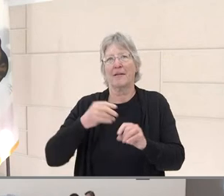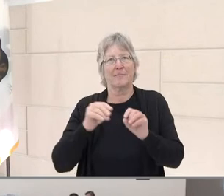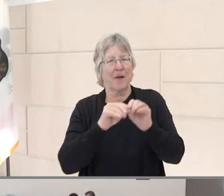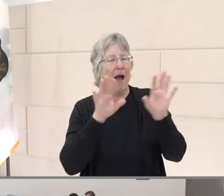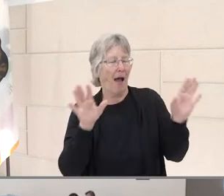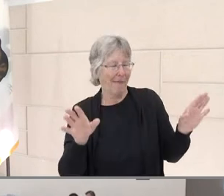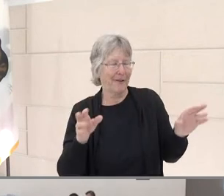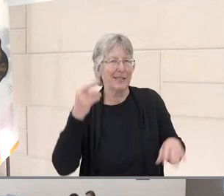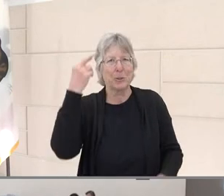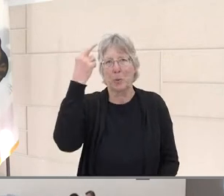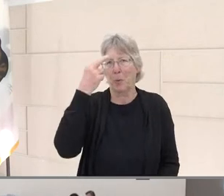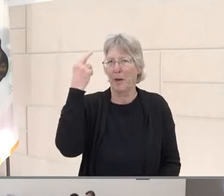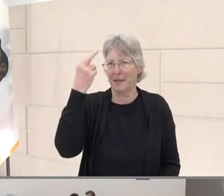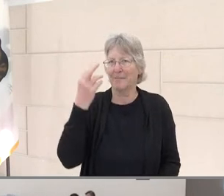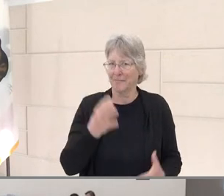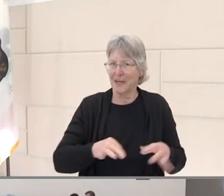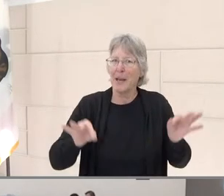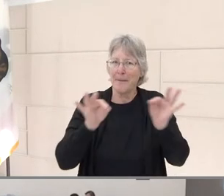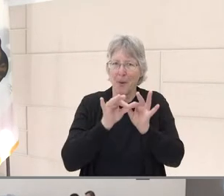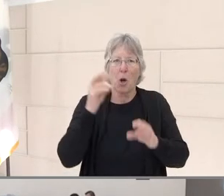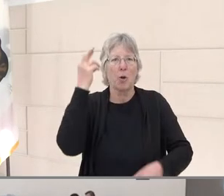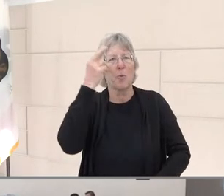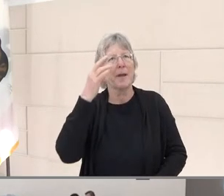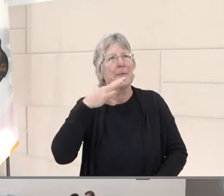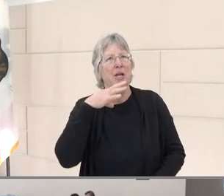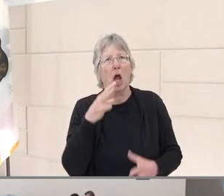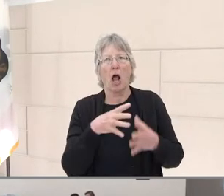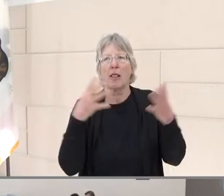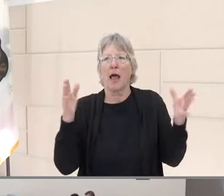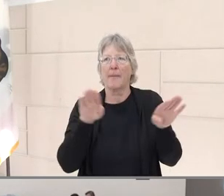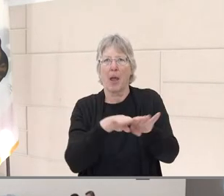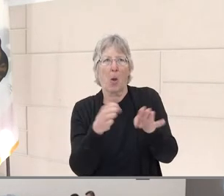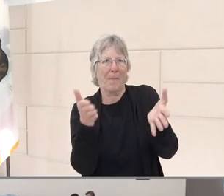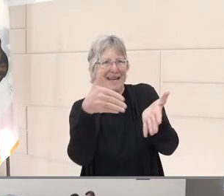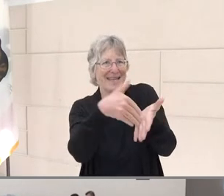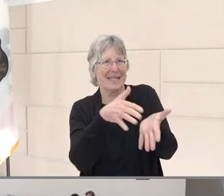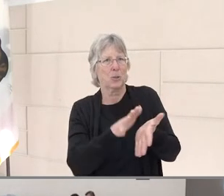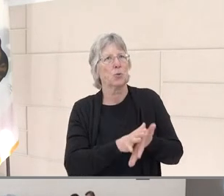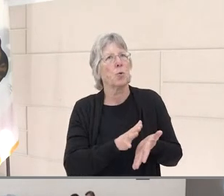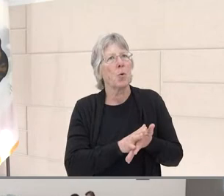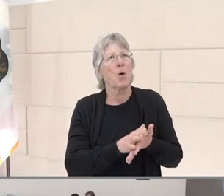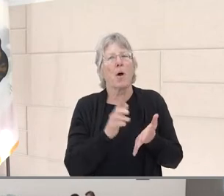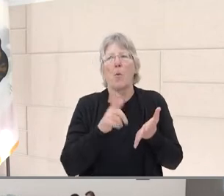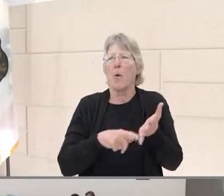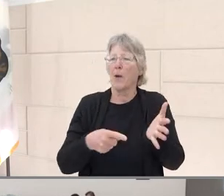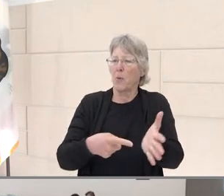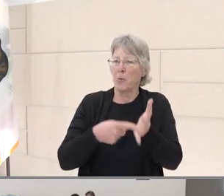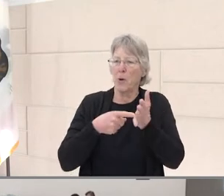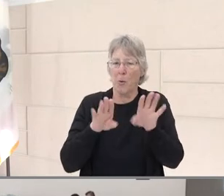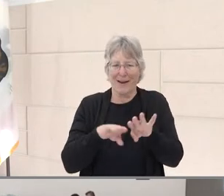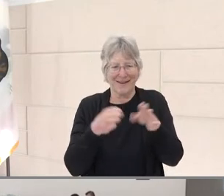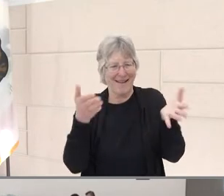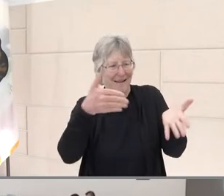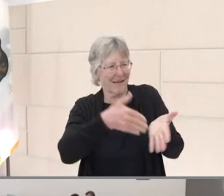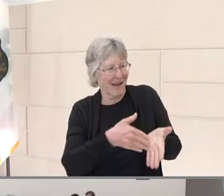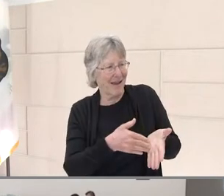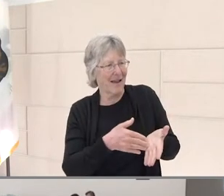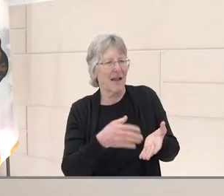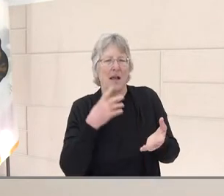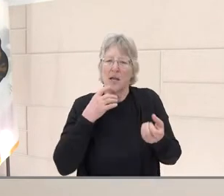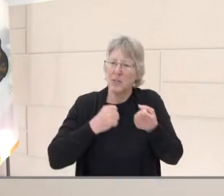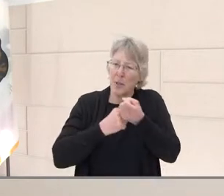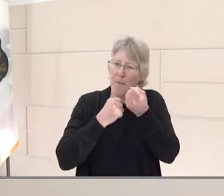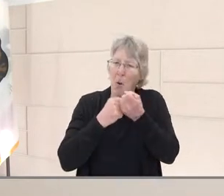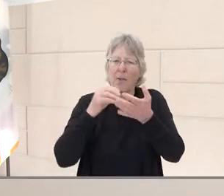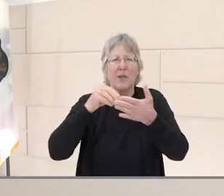លកន្លងមកតើតើនឹងនៅរដូវក្តៅដែលយើងបាននិយាយអំពីការបើកសាលាមកវិញហ្នឹង